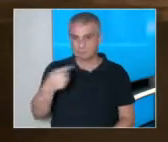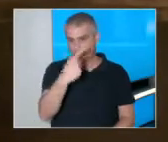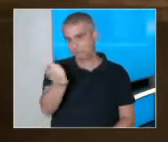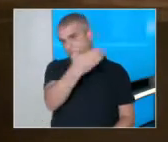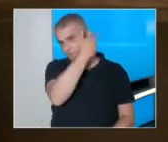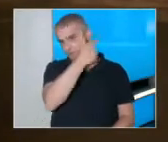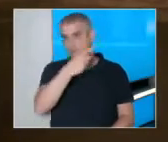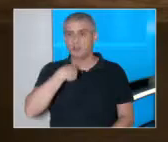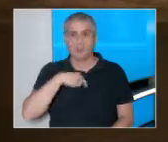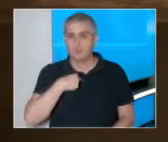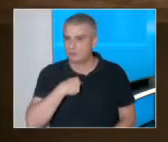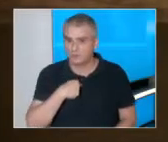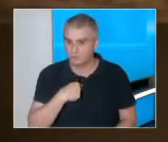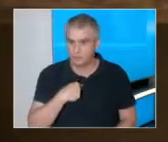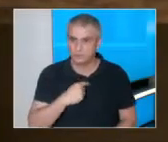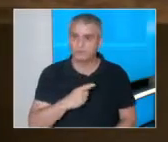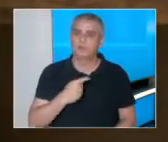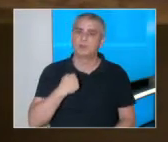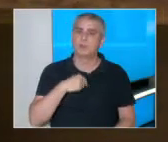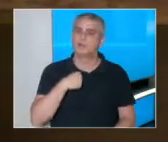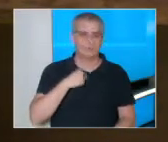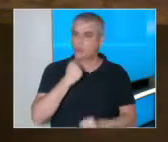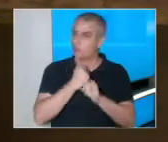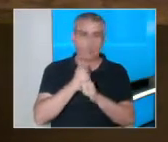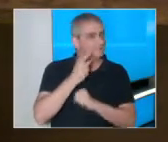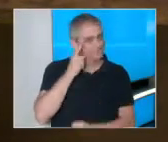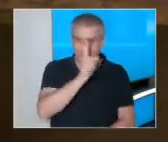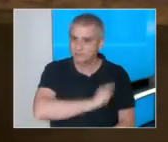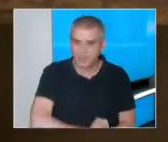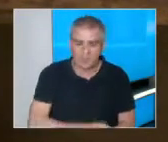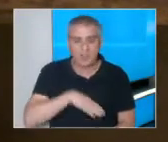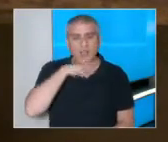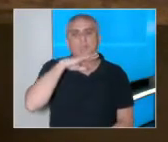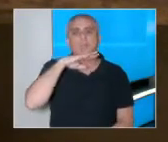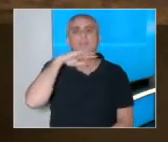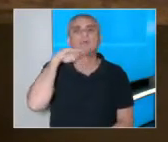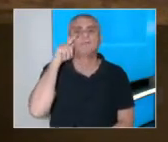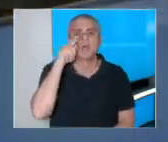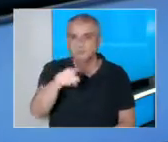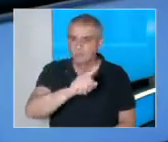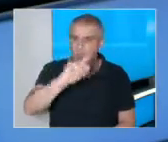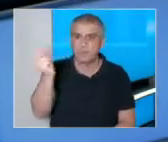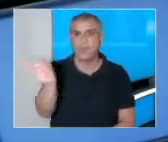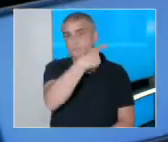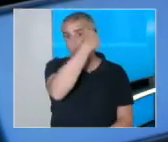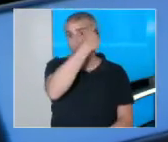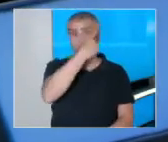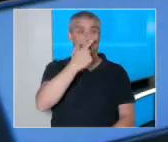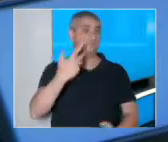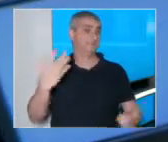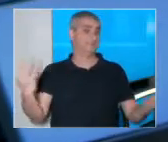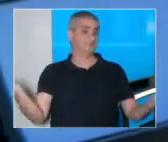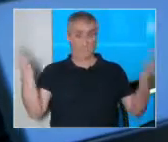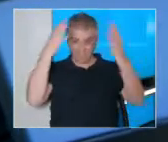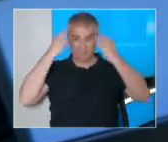תצא. אנחנו לא נשארים בקורא. אז תצא. אנחנו לא עובדים אצלך. נמאס לנו ממך. כולם אחוז.